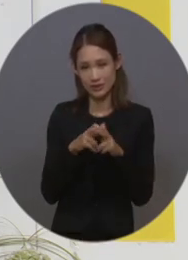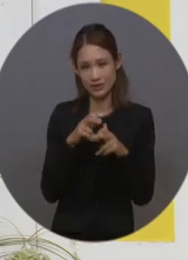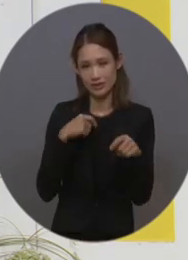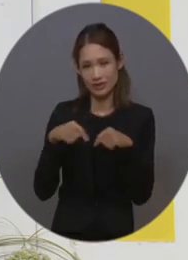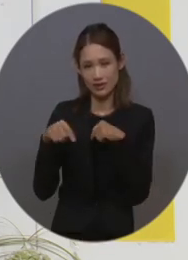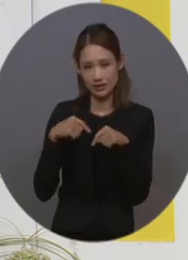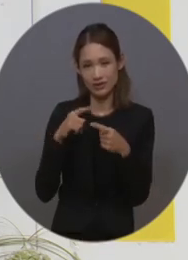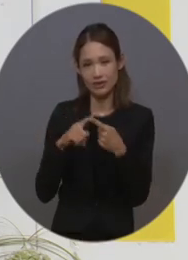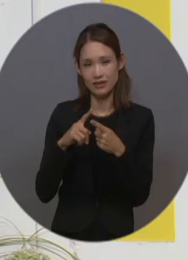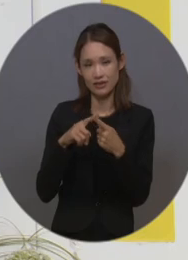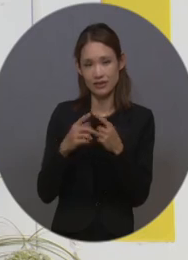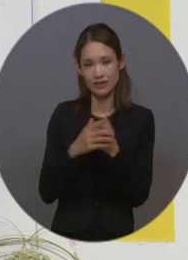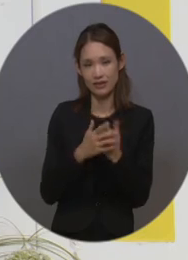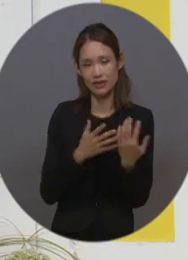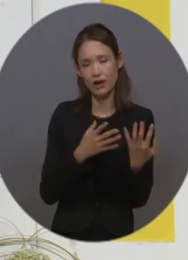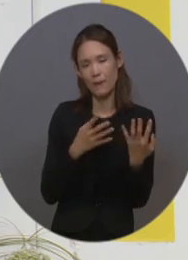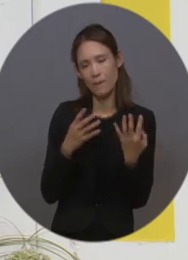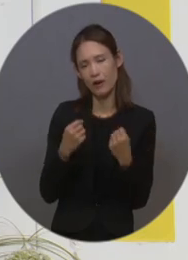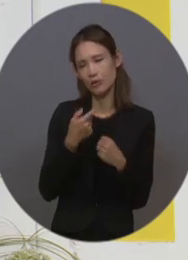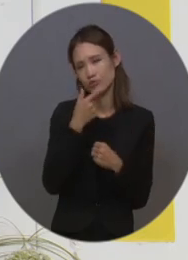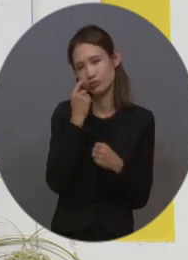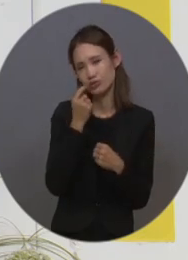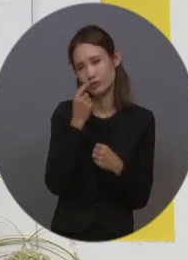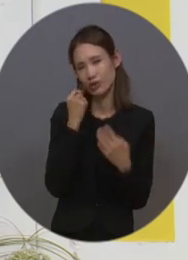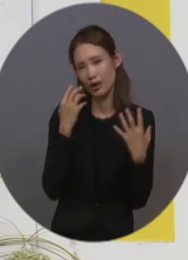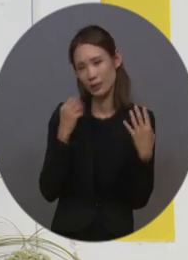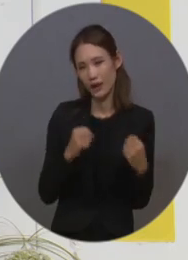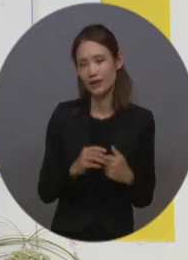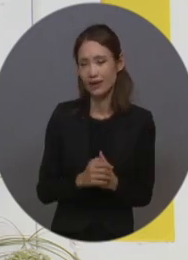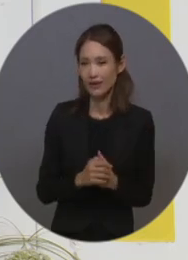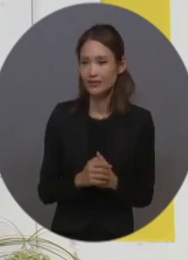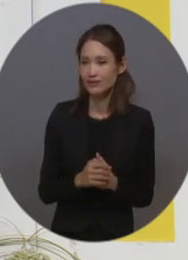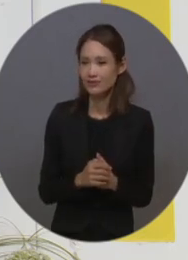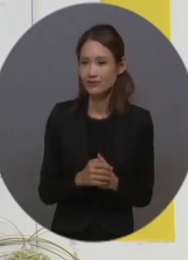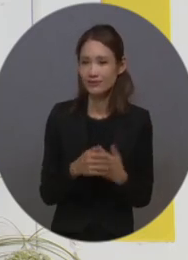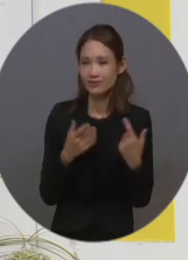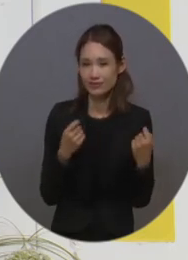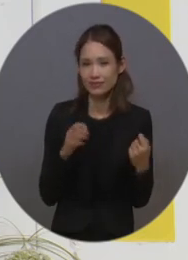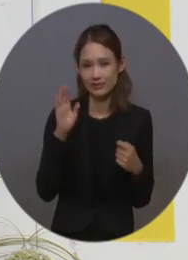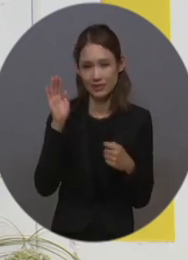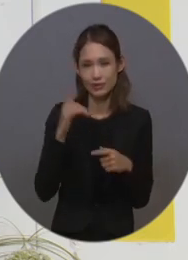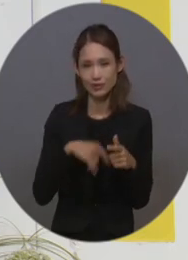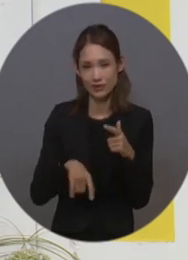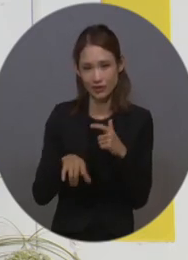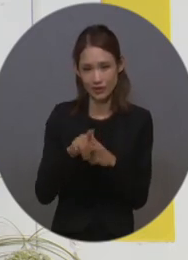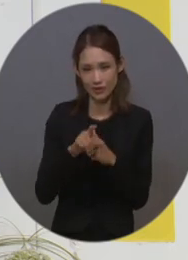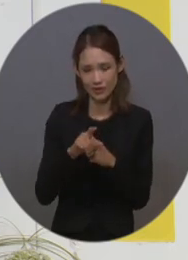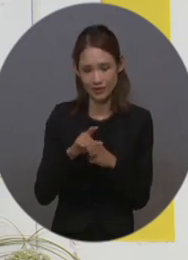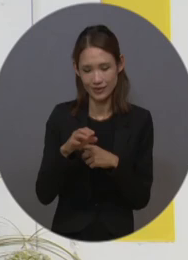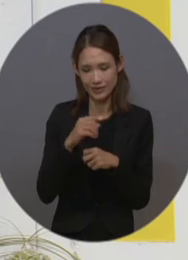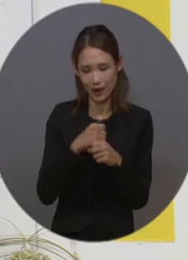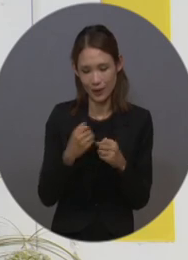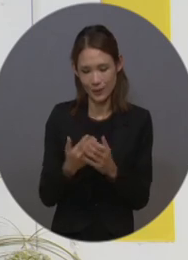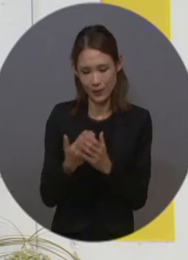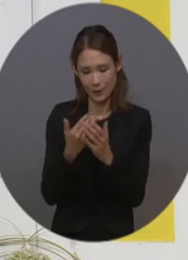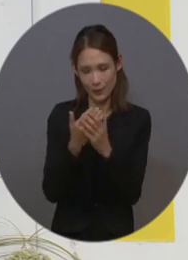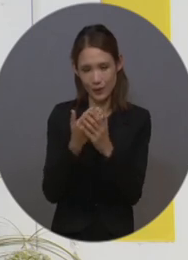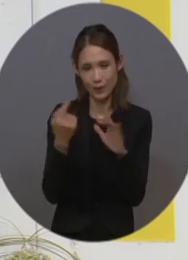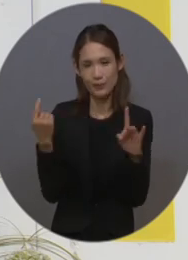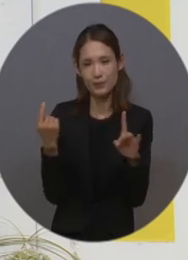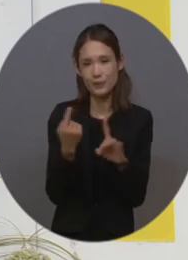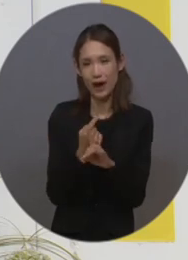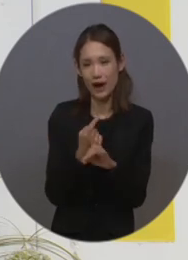장애인 정책에 있어서 아직까지 많이 부족한 부분들이 있죠. 그래서 이것을 앞으로 잘 메꿔갈 수 있는 그런